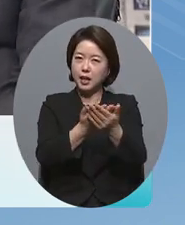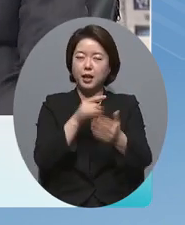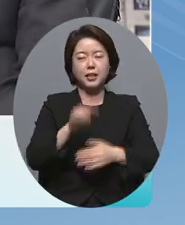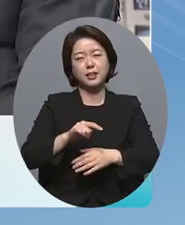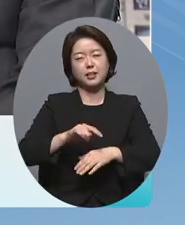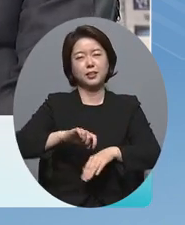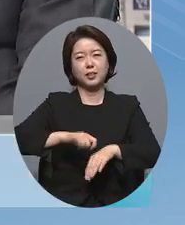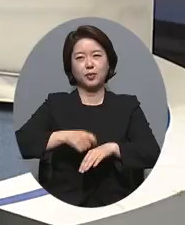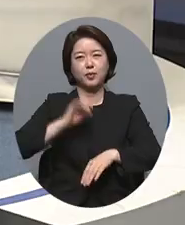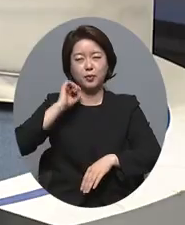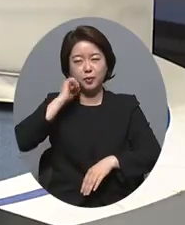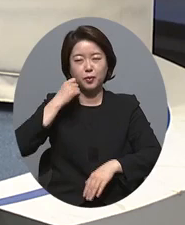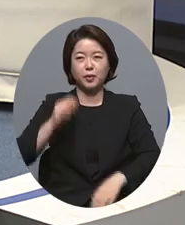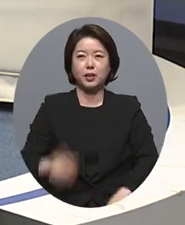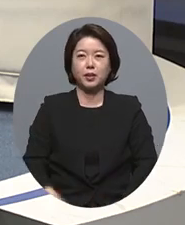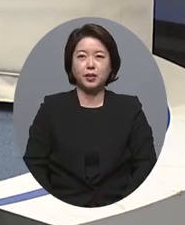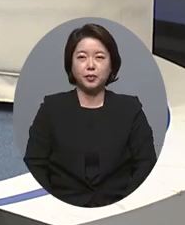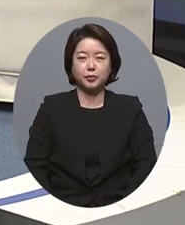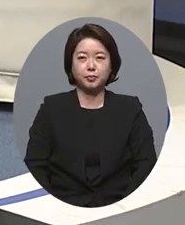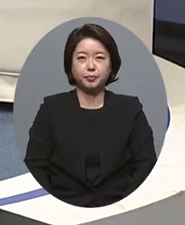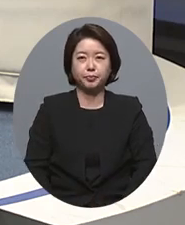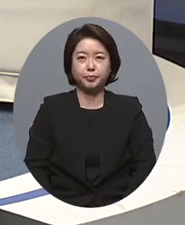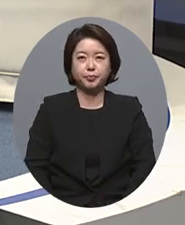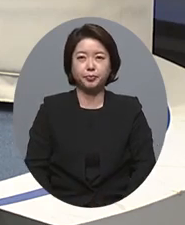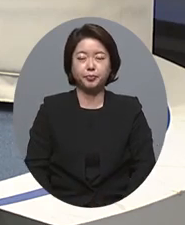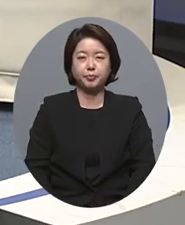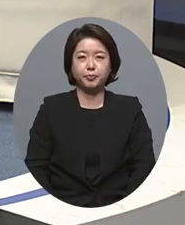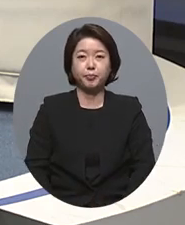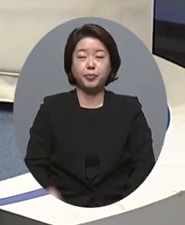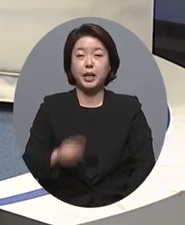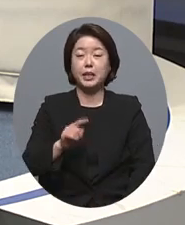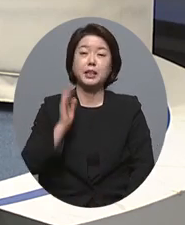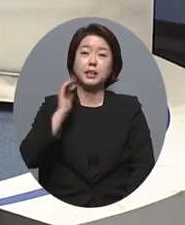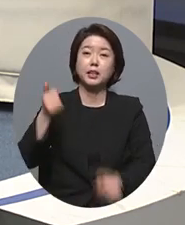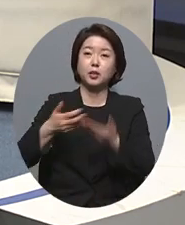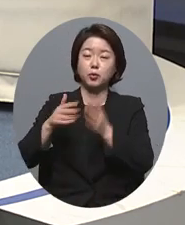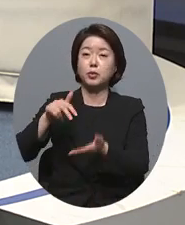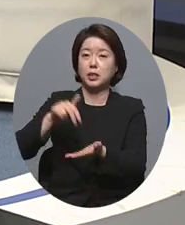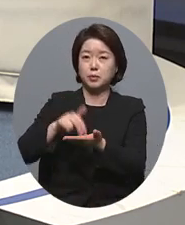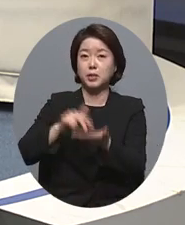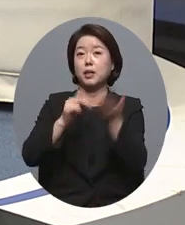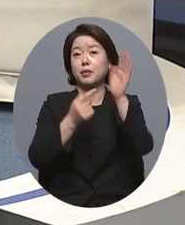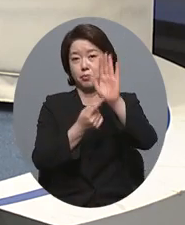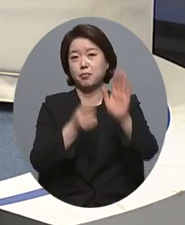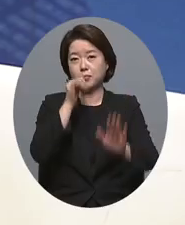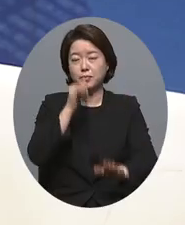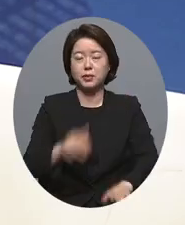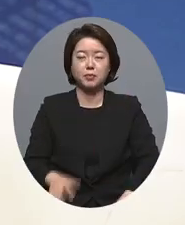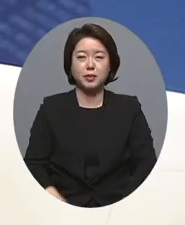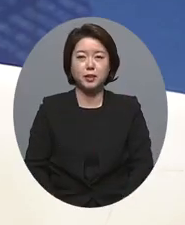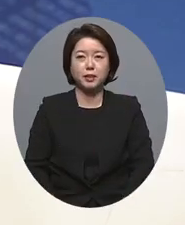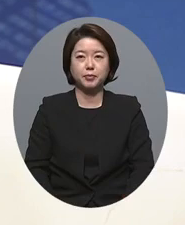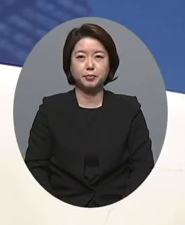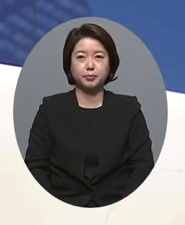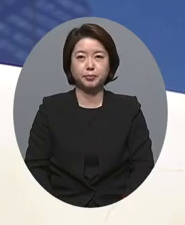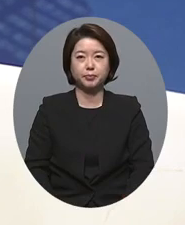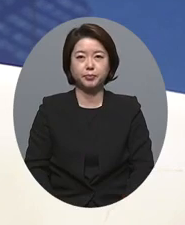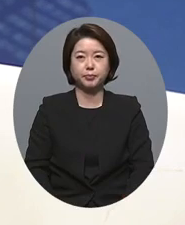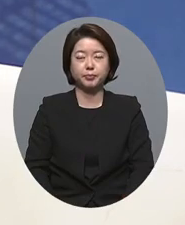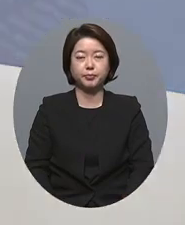입장을 잠깐 보겠습니다. 대통령실도 어제 이 얘기가 있고 난 다음에 곧장 입장을 냈습니다. 입장 한번 보시죠.